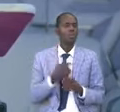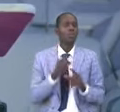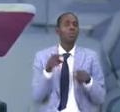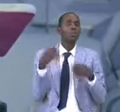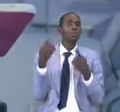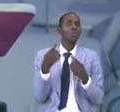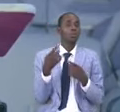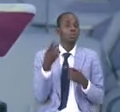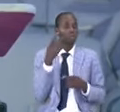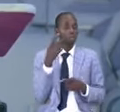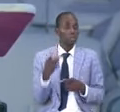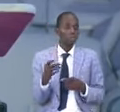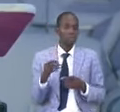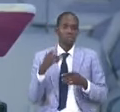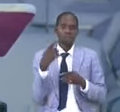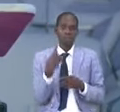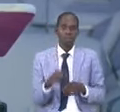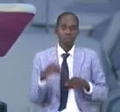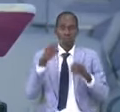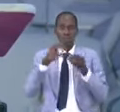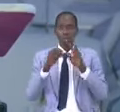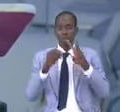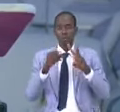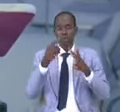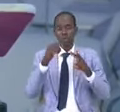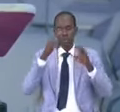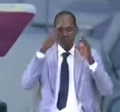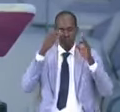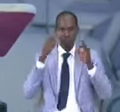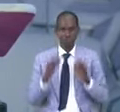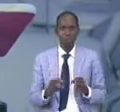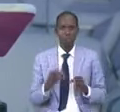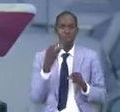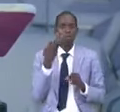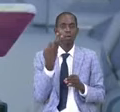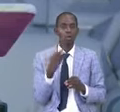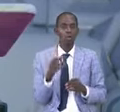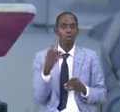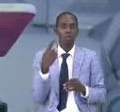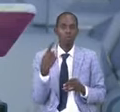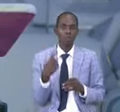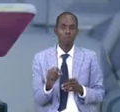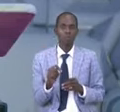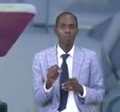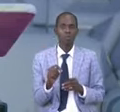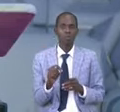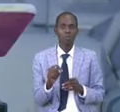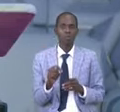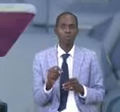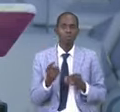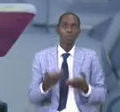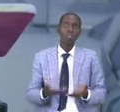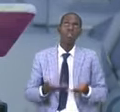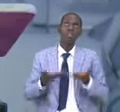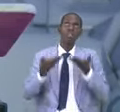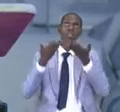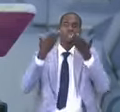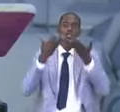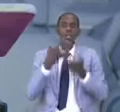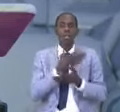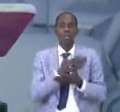des consacrés et de fervent la détermination des consacrer et de fervent